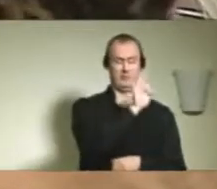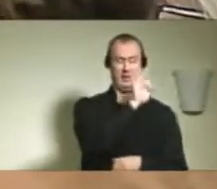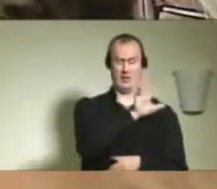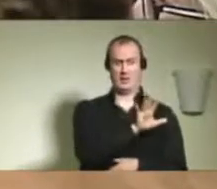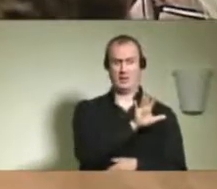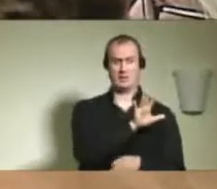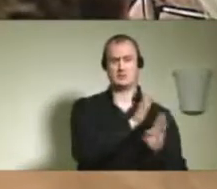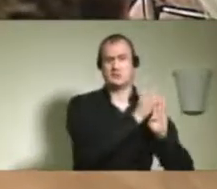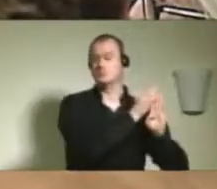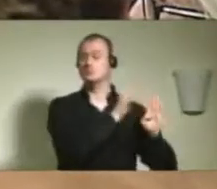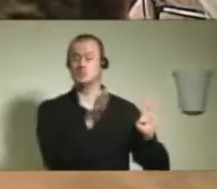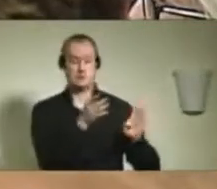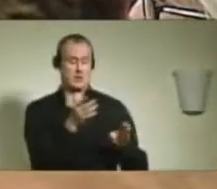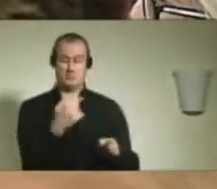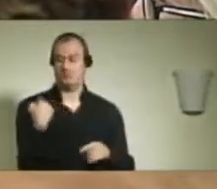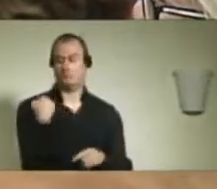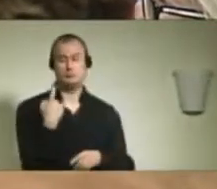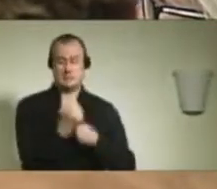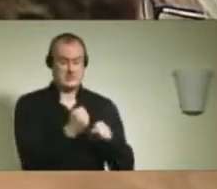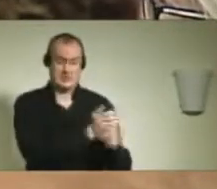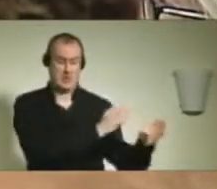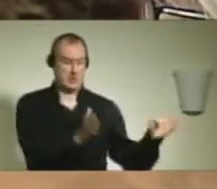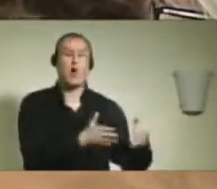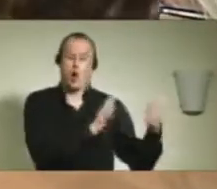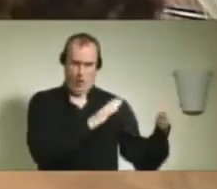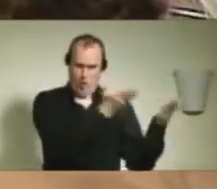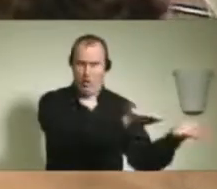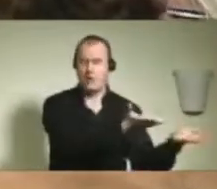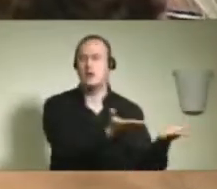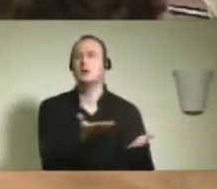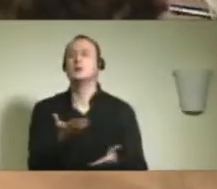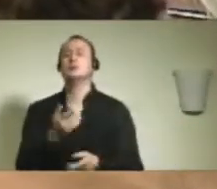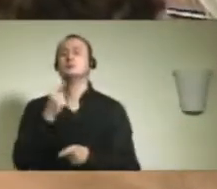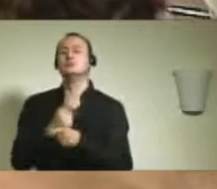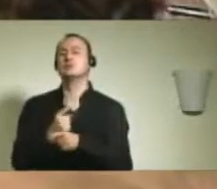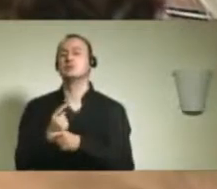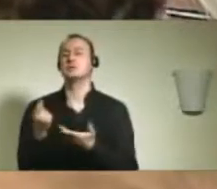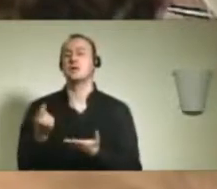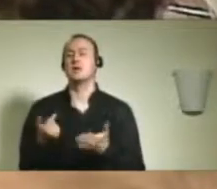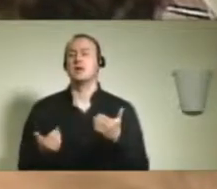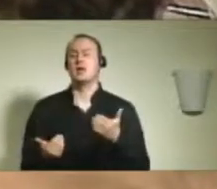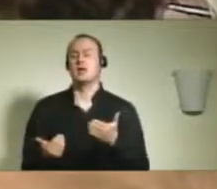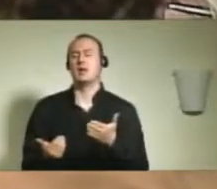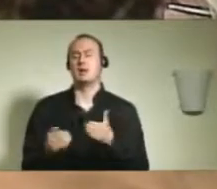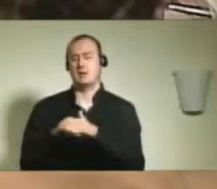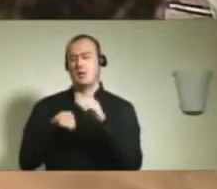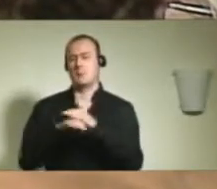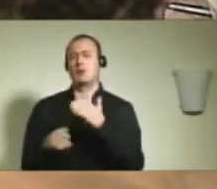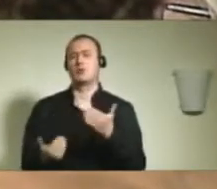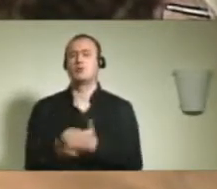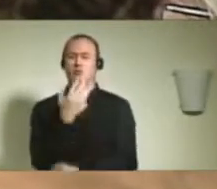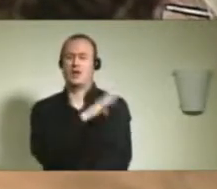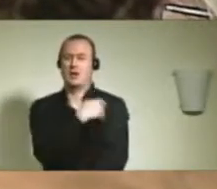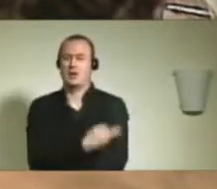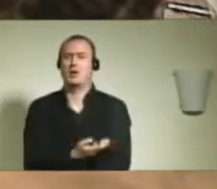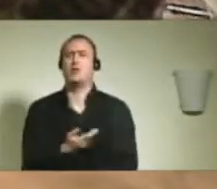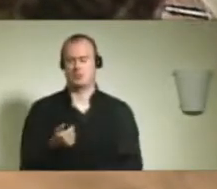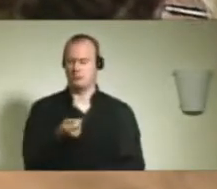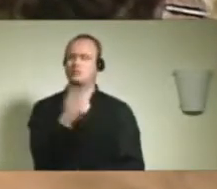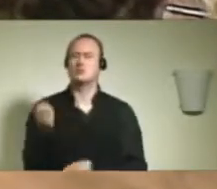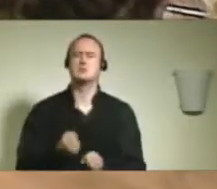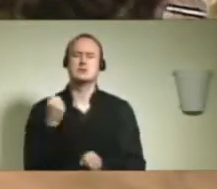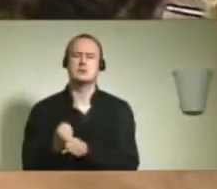la Banque de la Nouvelle-Écosse, c'était une banque à Nain, et il y a plusieurs années, la Banque de la Nouvelle-Écosse a décidé